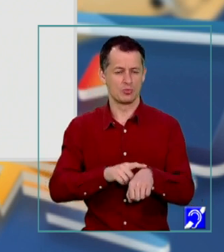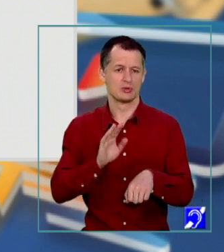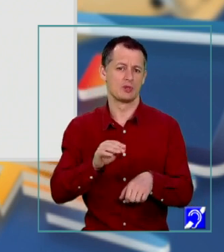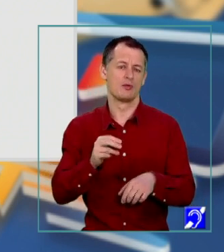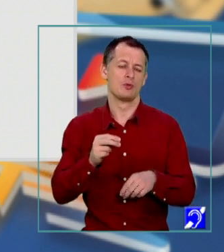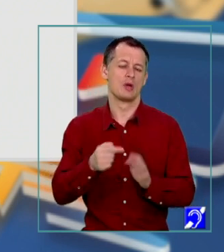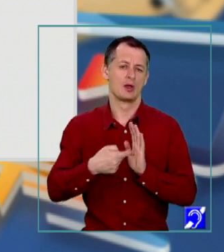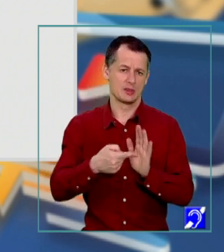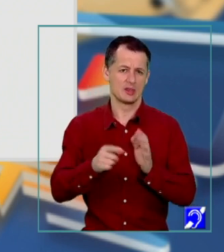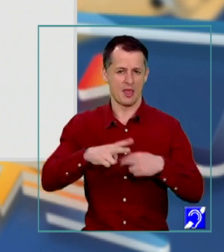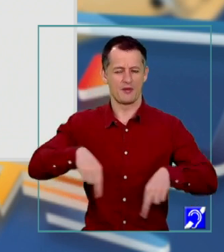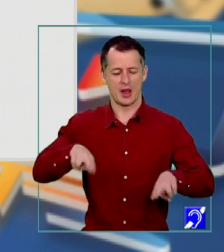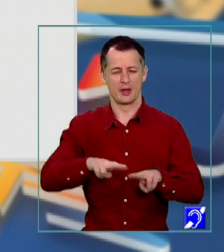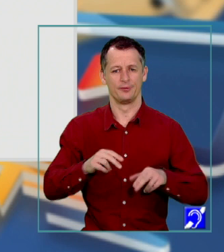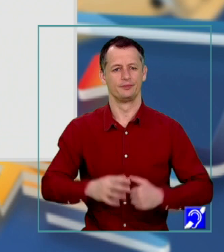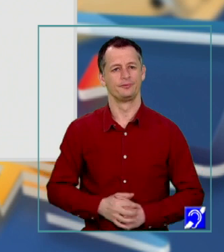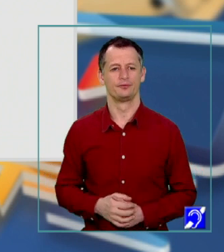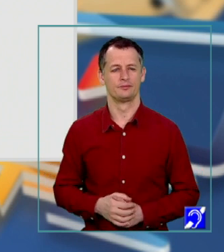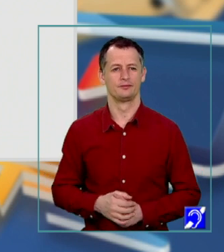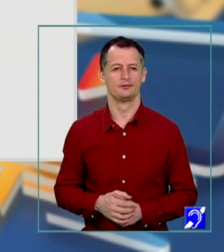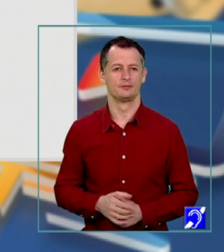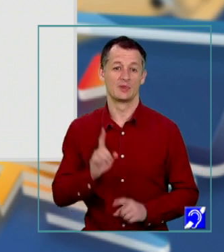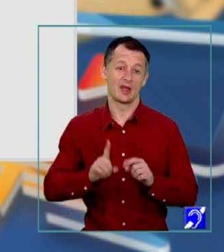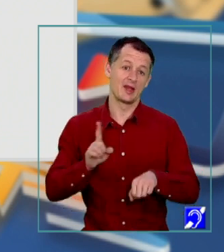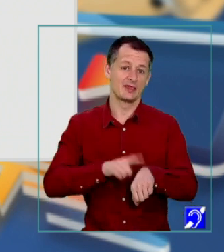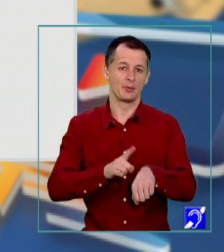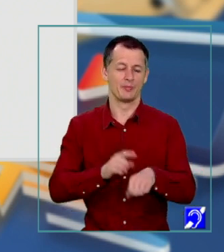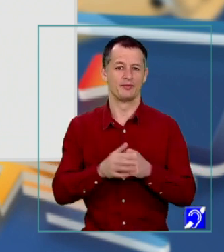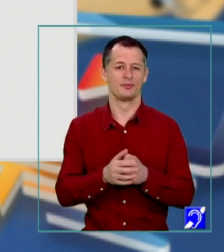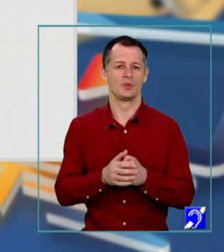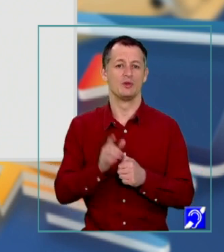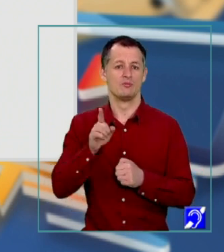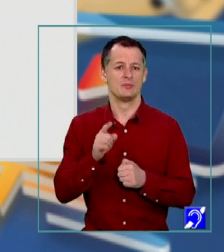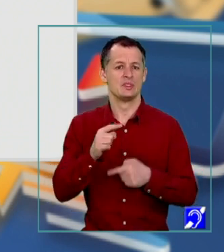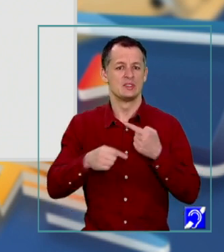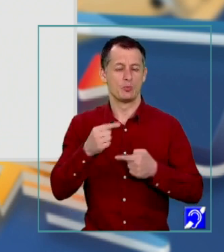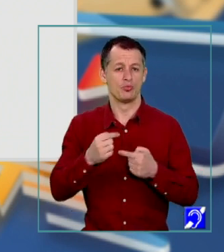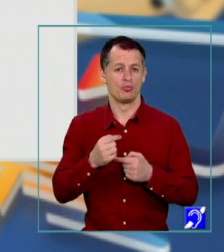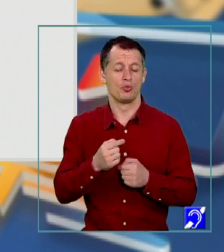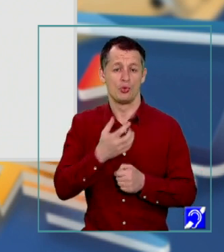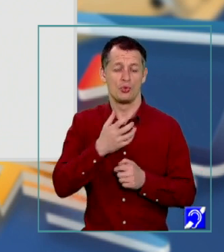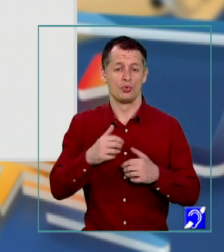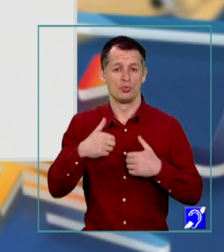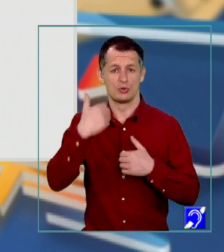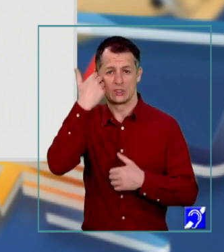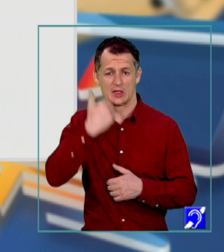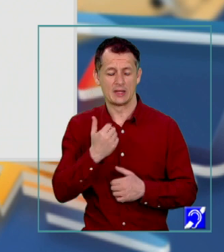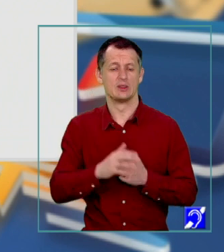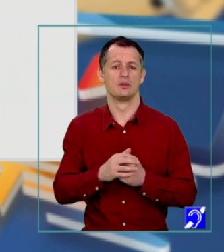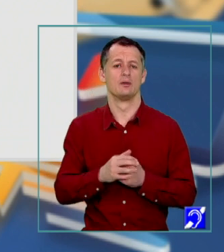situație de genul acesta, la final, în care, deși sistemul cedează căldură, el se încălzește. Mergând mai